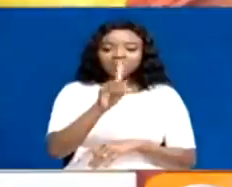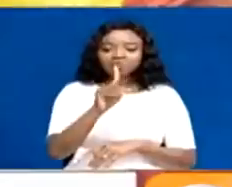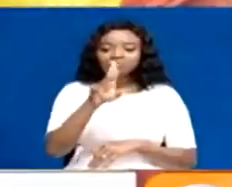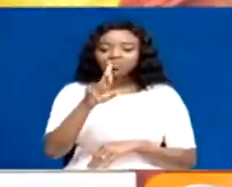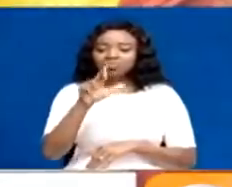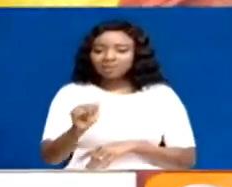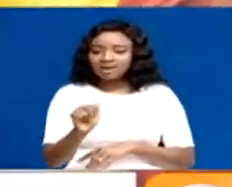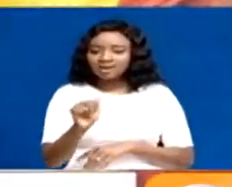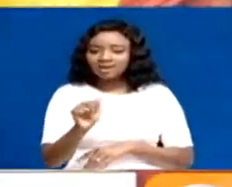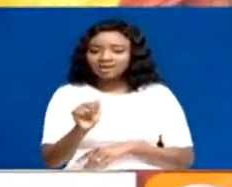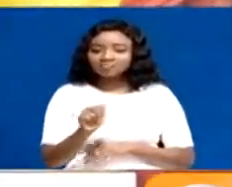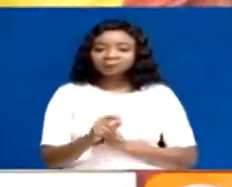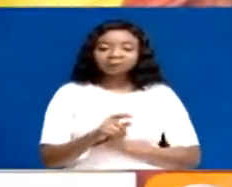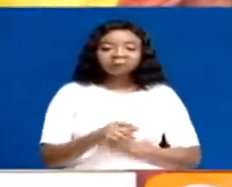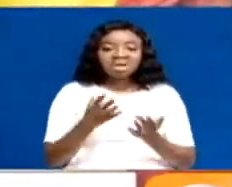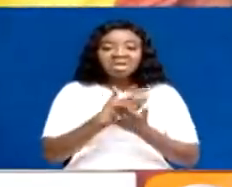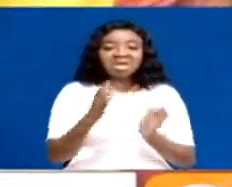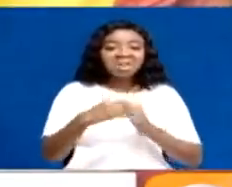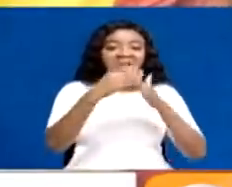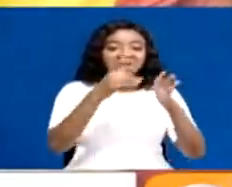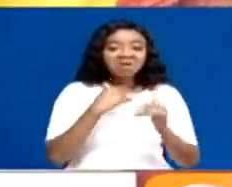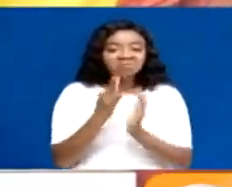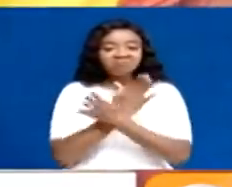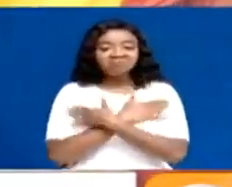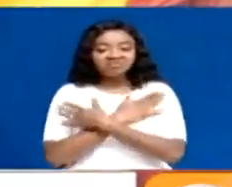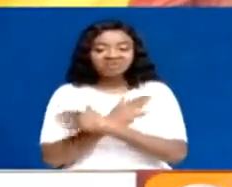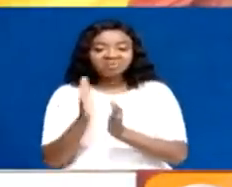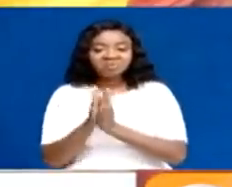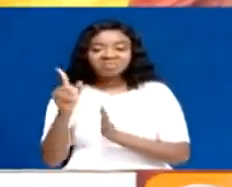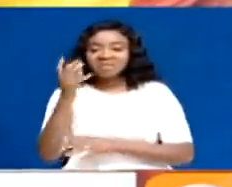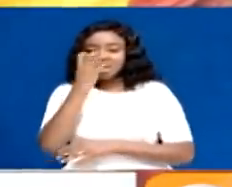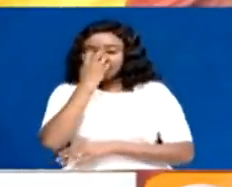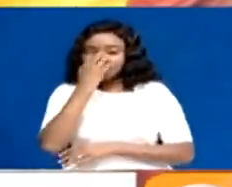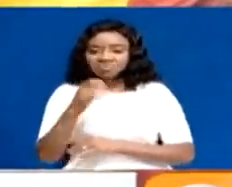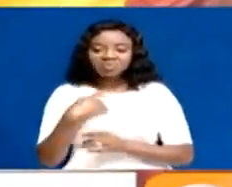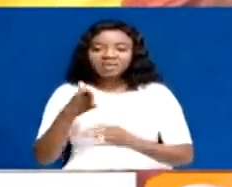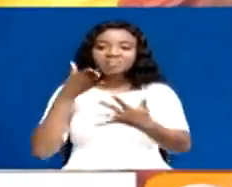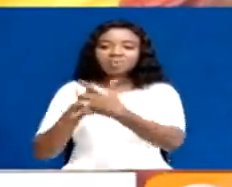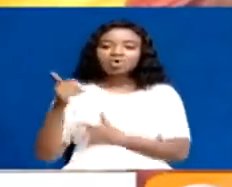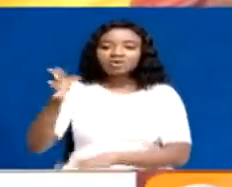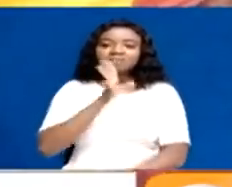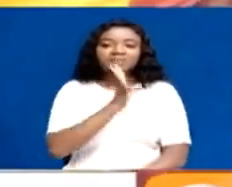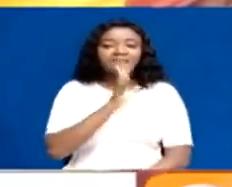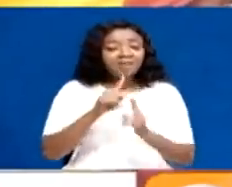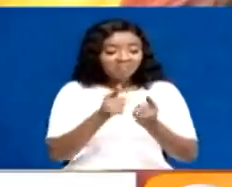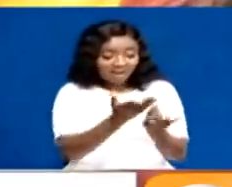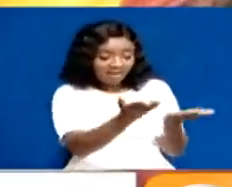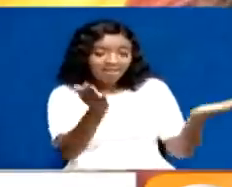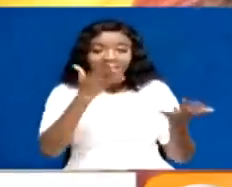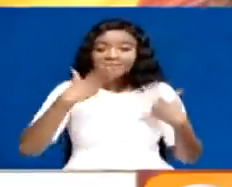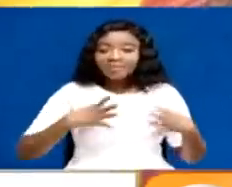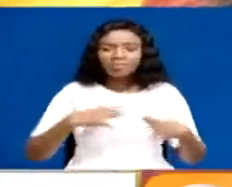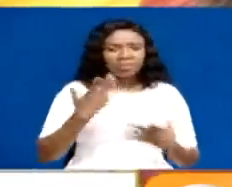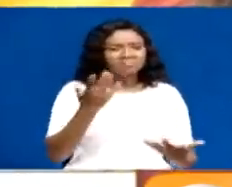stopping any leader allied to the deputy president from talking to the people. But people are very enlightened. People are